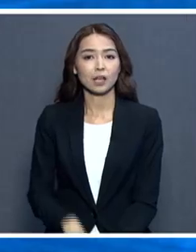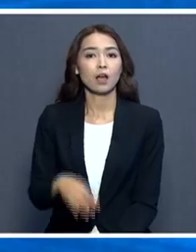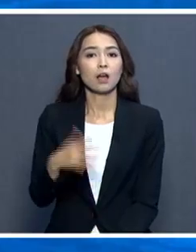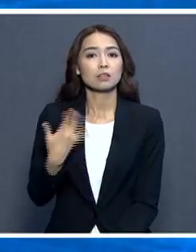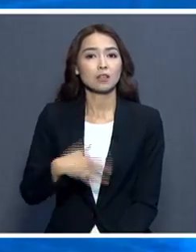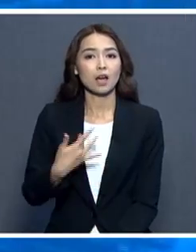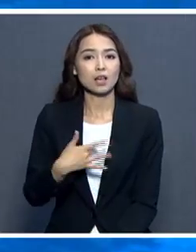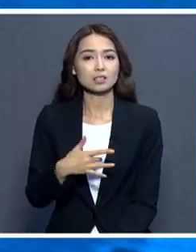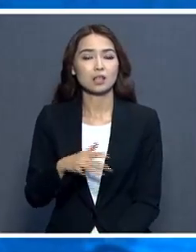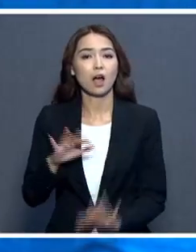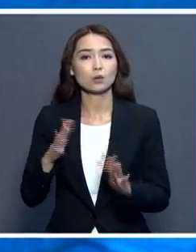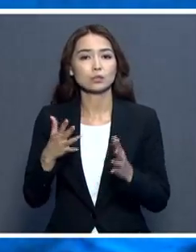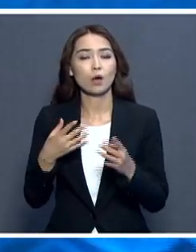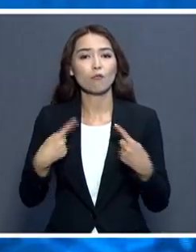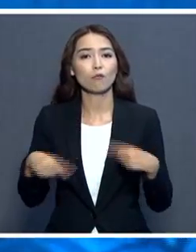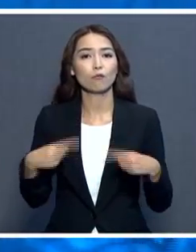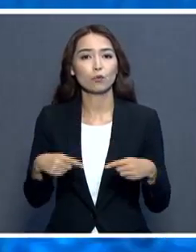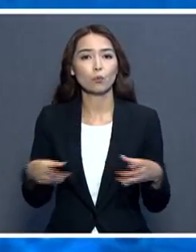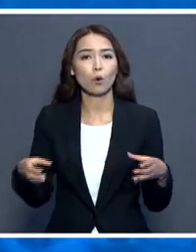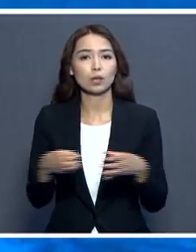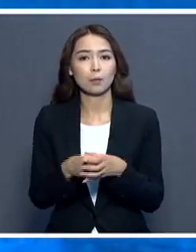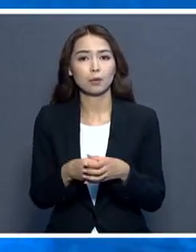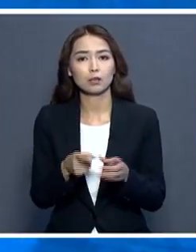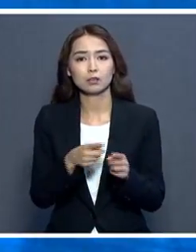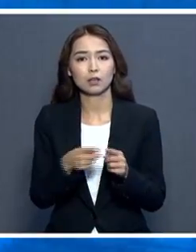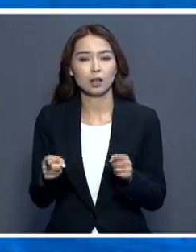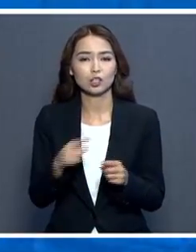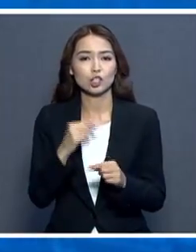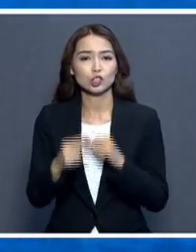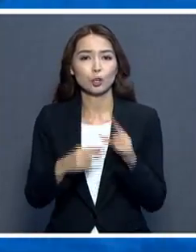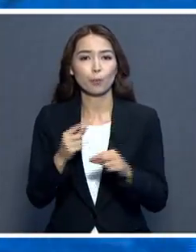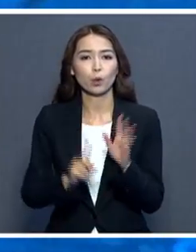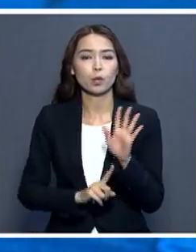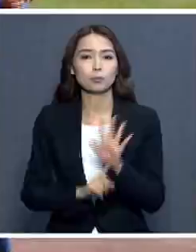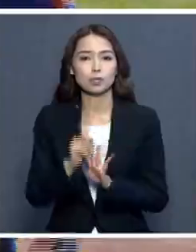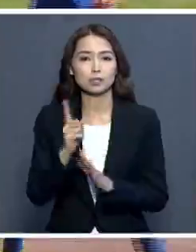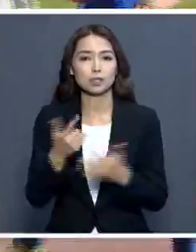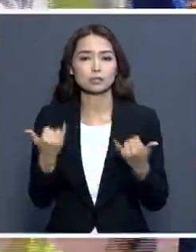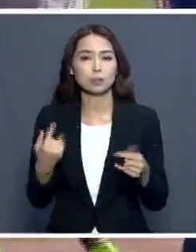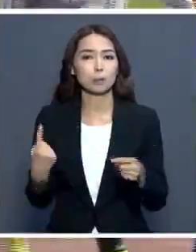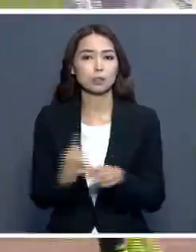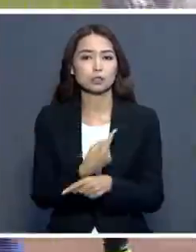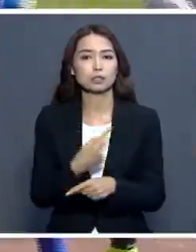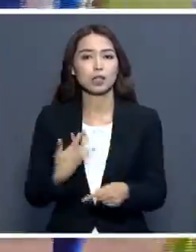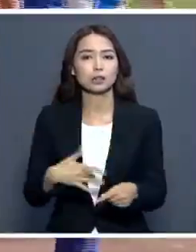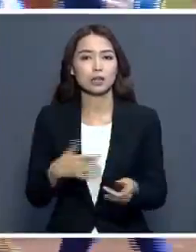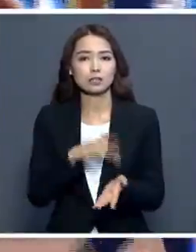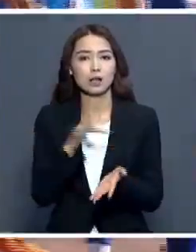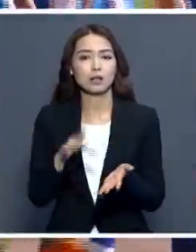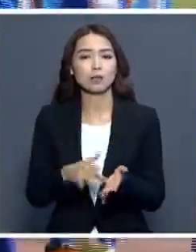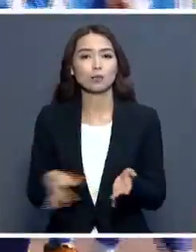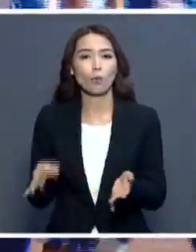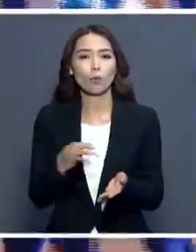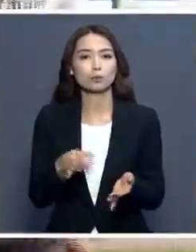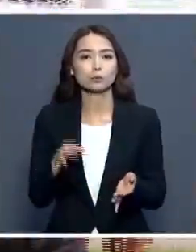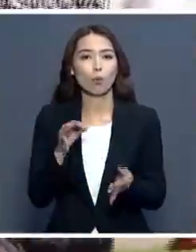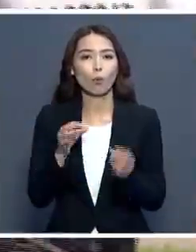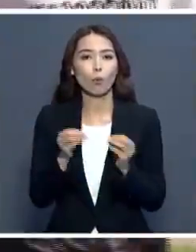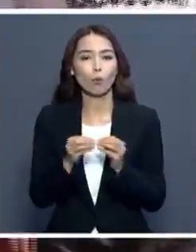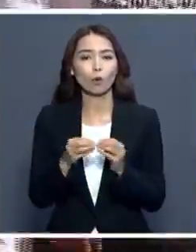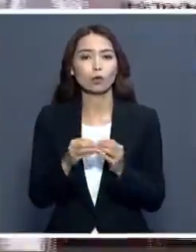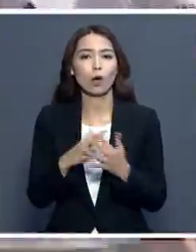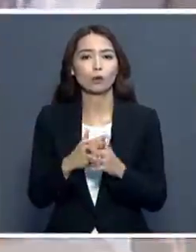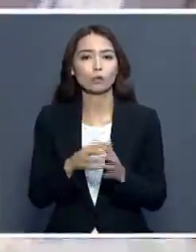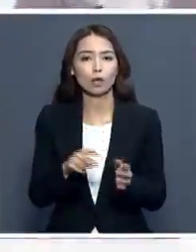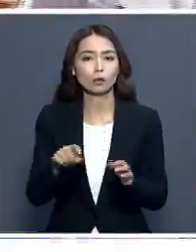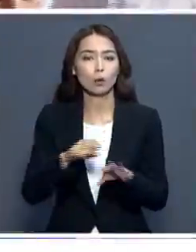Таразда өской футбол командалары арасында өңірлік чемпионат басталды. Біріншілікке Тараз қаласы мен облыстың 10 ауданынан